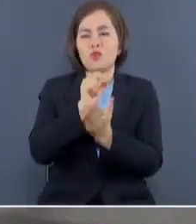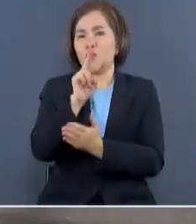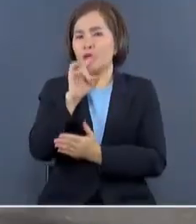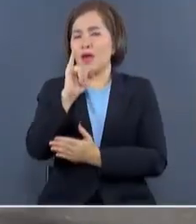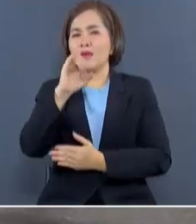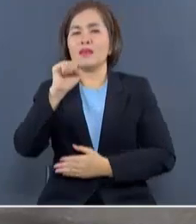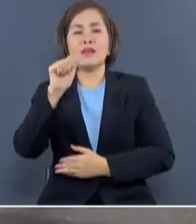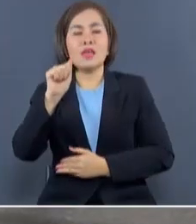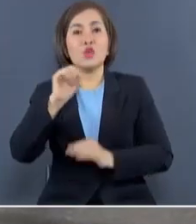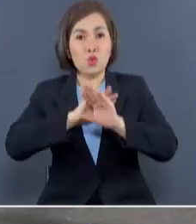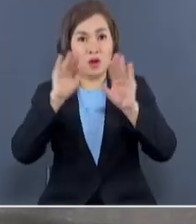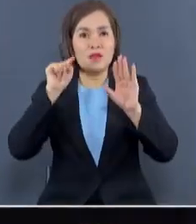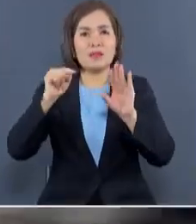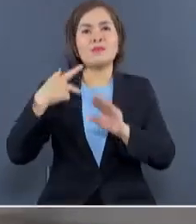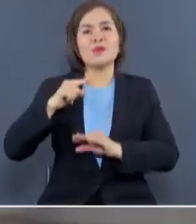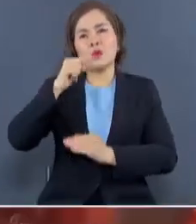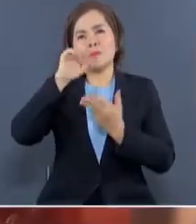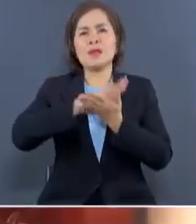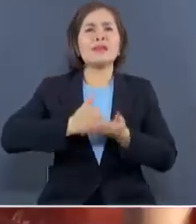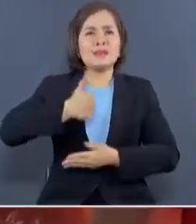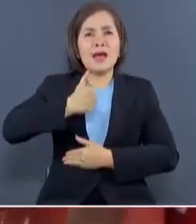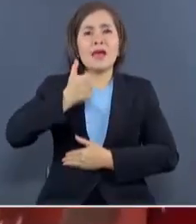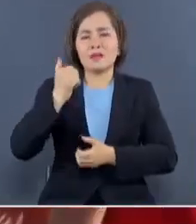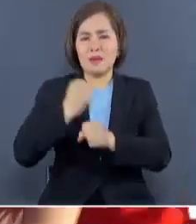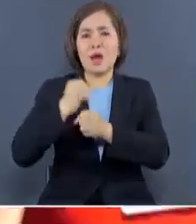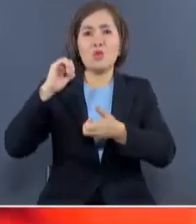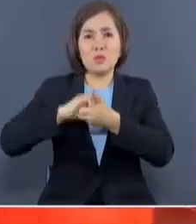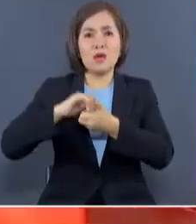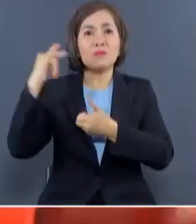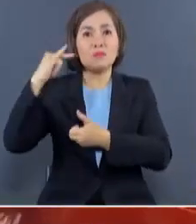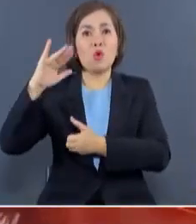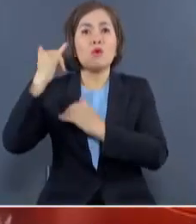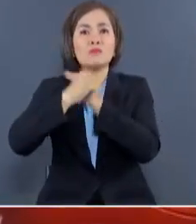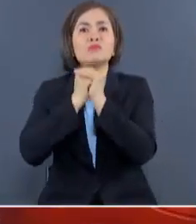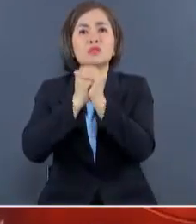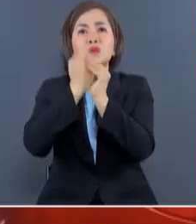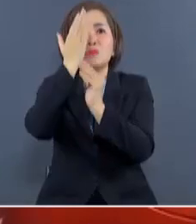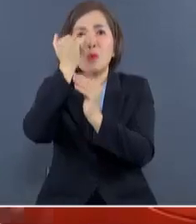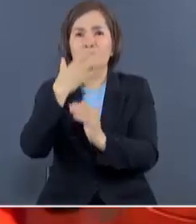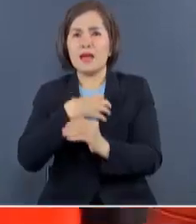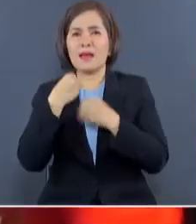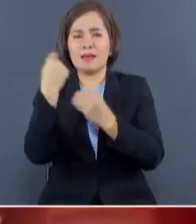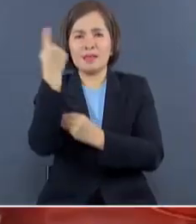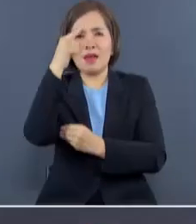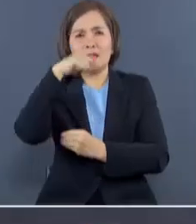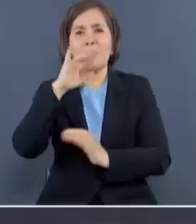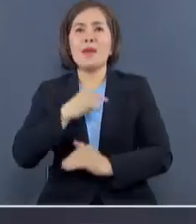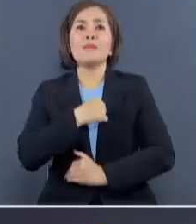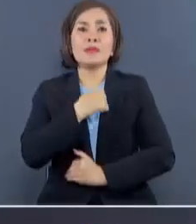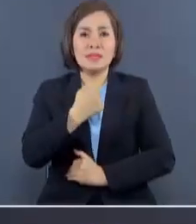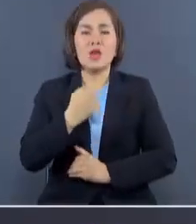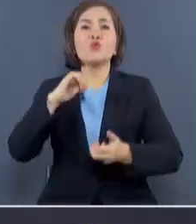ไทยมากกว่านะแล้วก็ททเองก็ร่วมมือกับสายการบินของจีนเพราะว่าเร่งฟื้นฟูความเชื่อมั่นด้านการมาเที่ยวไทยรวมทั้งก็ร่วมกับทางไ